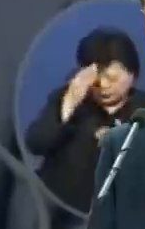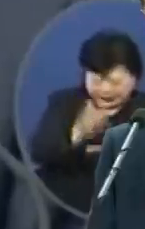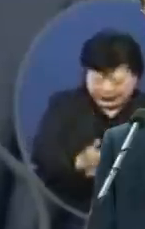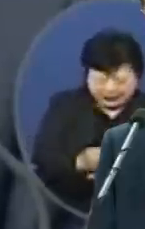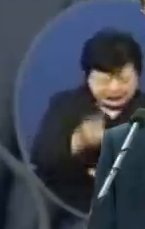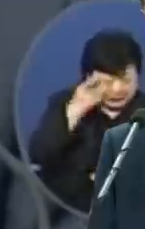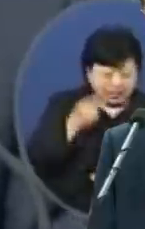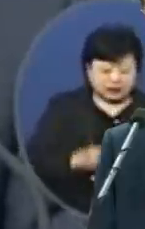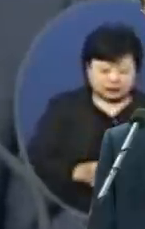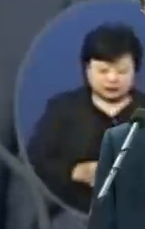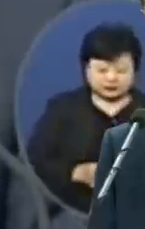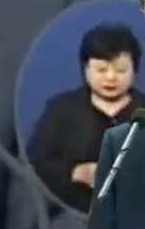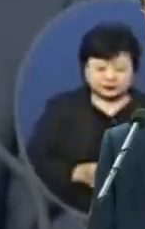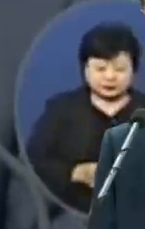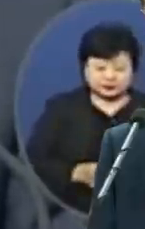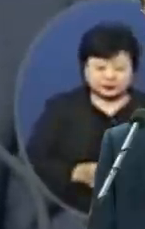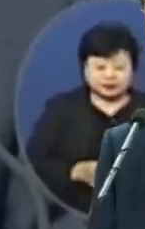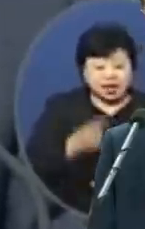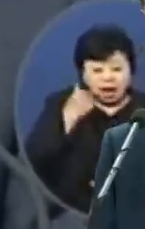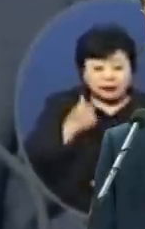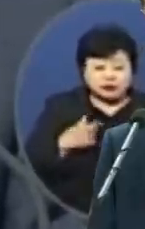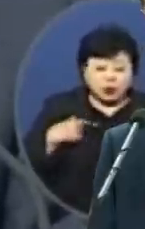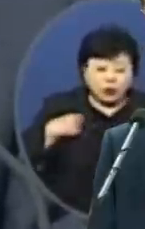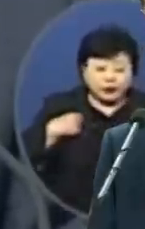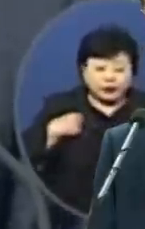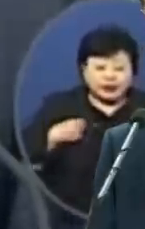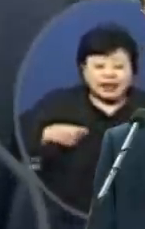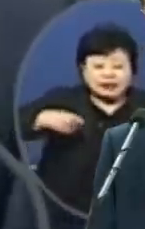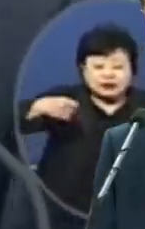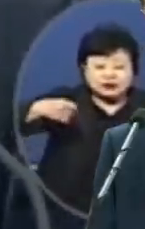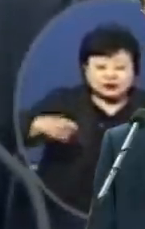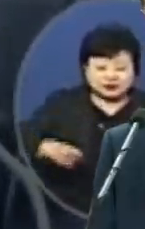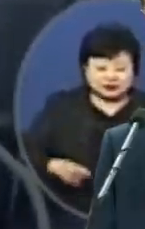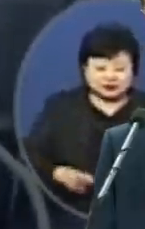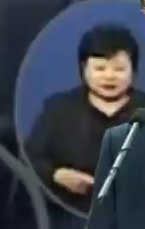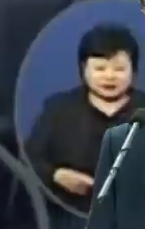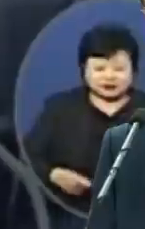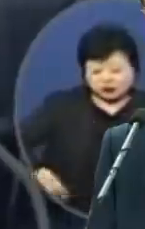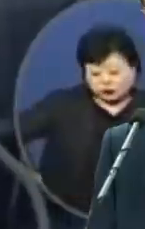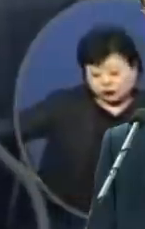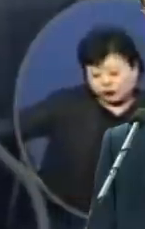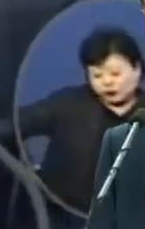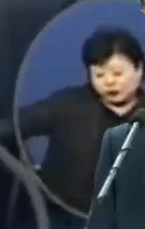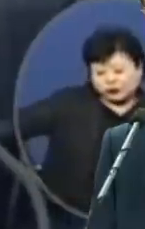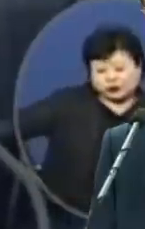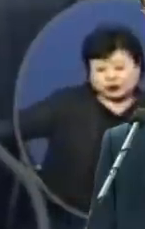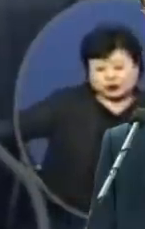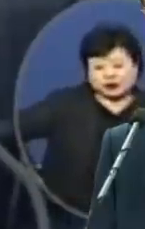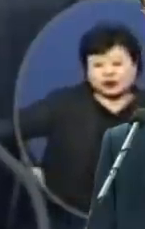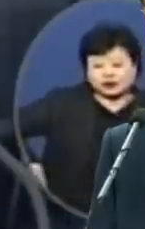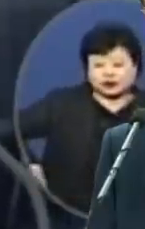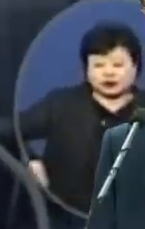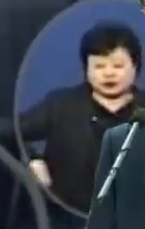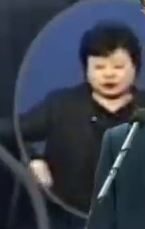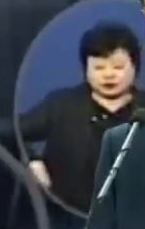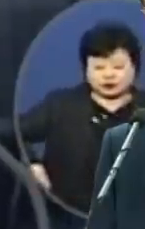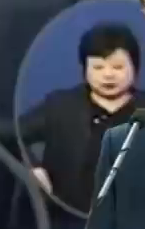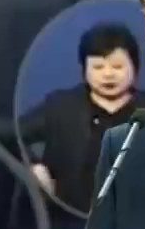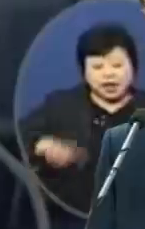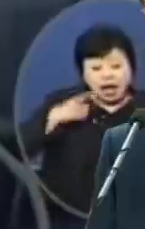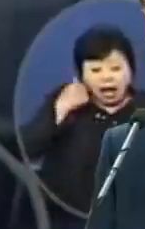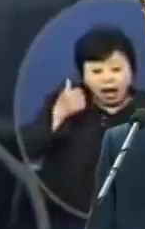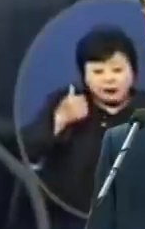생각하고 아버지 옷을 가지고서 이렇게 뒤로 옷을